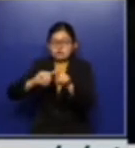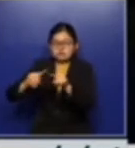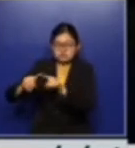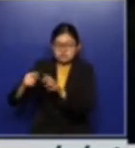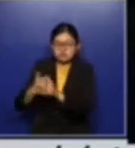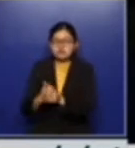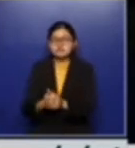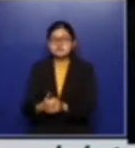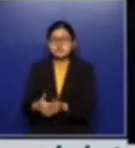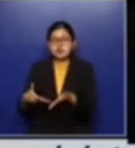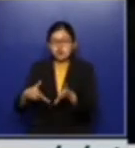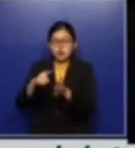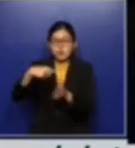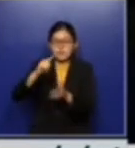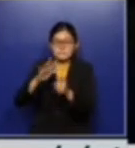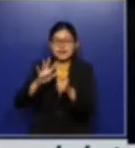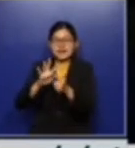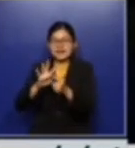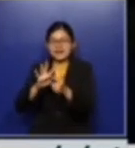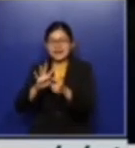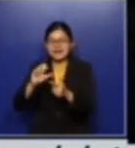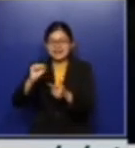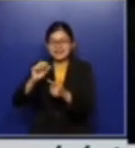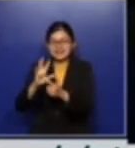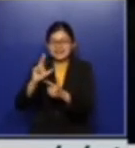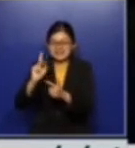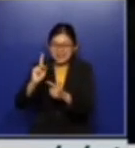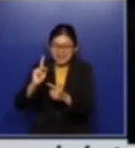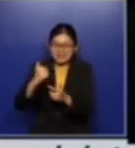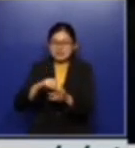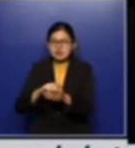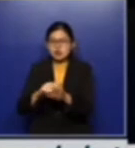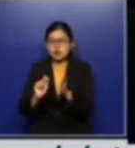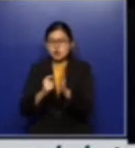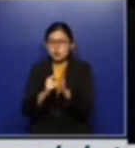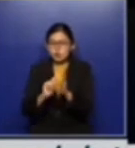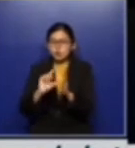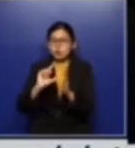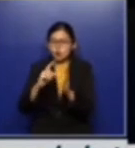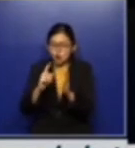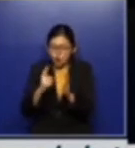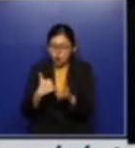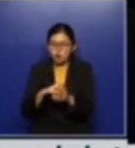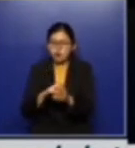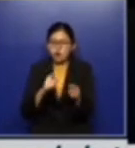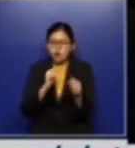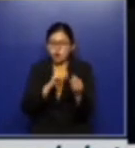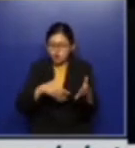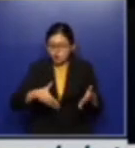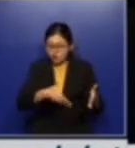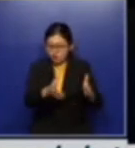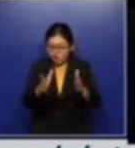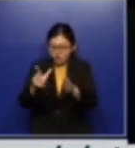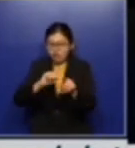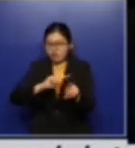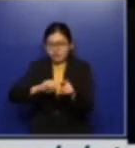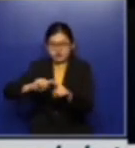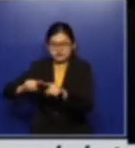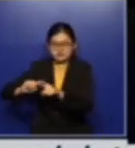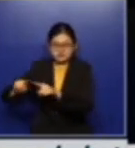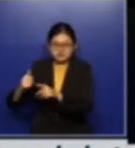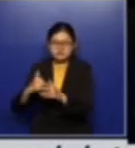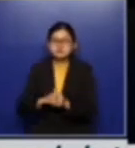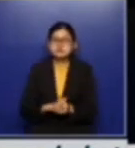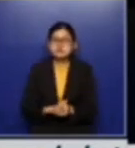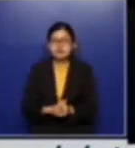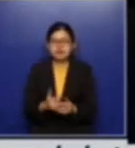องป่าสักคลองชัยนาทป่าสักคลองมะขามเท่าอู่ทองคลองระพีพัฒน์คลองผงเพงหรือคลองบางบานต่างๆเหล่